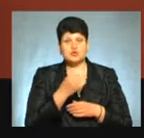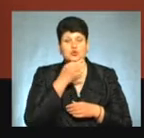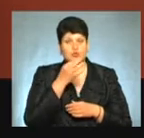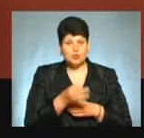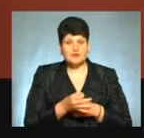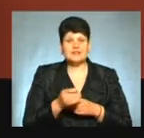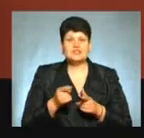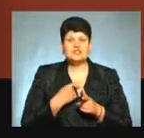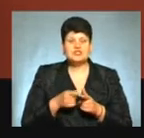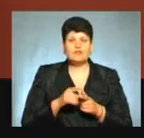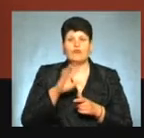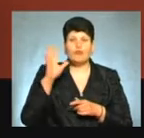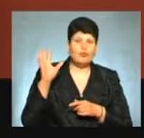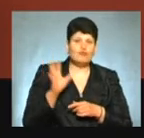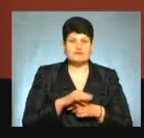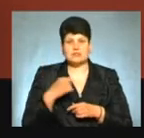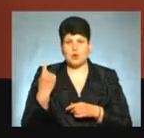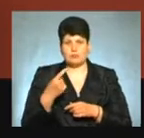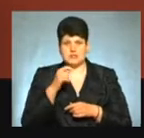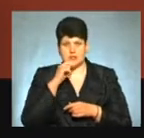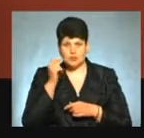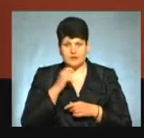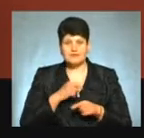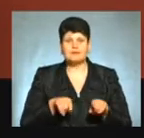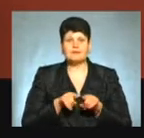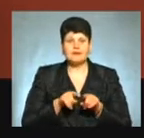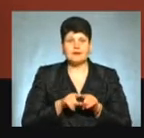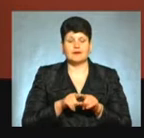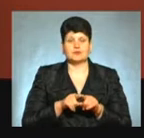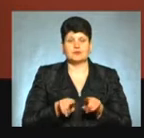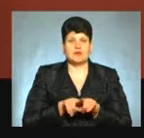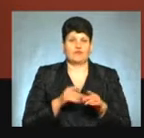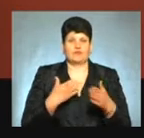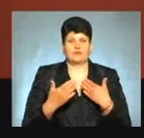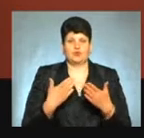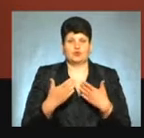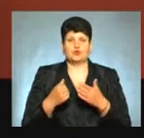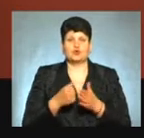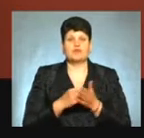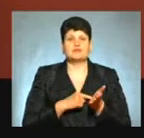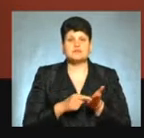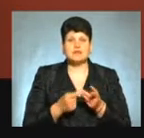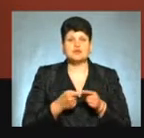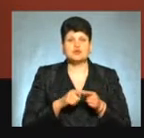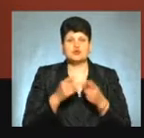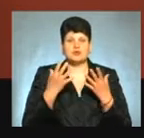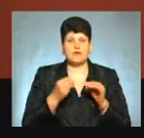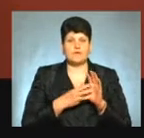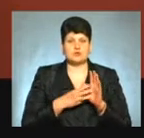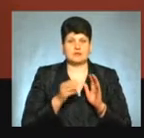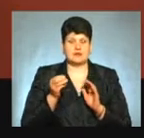досвіду, чи в усіх областях України таке ж саме ставлення до відзначення саме цього дня, 8